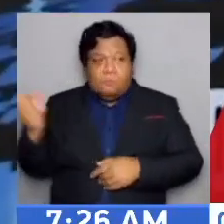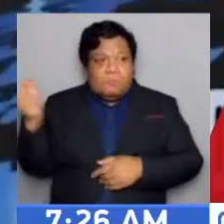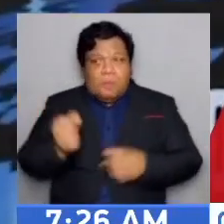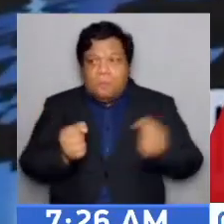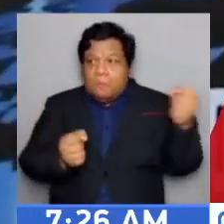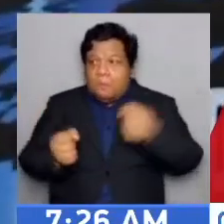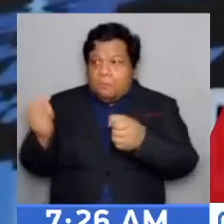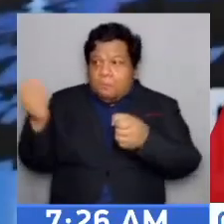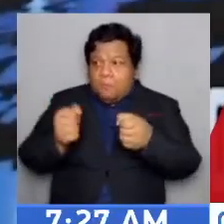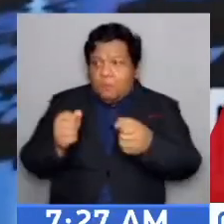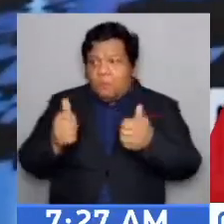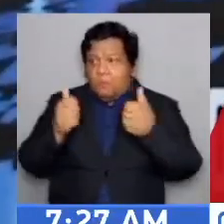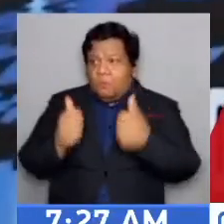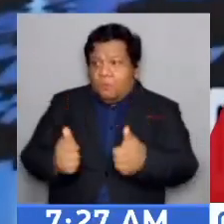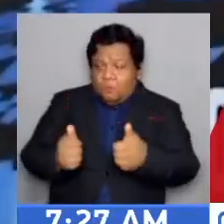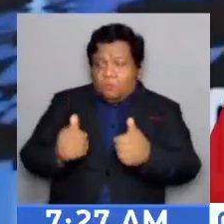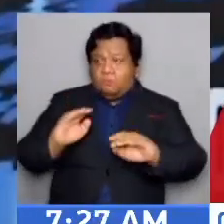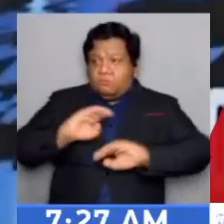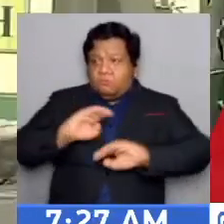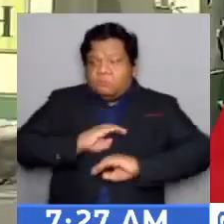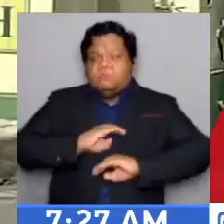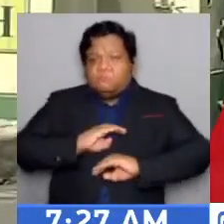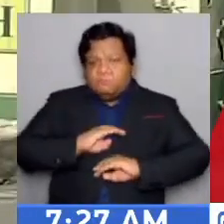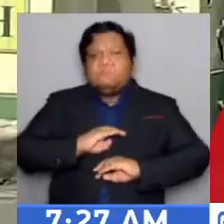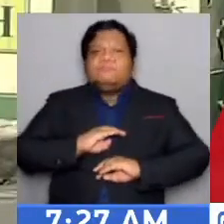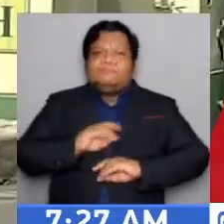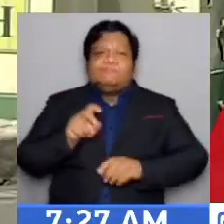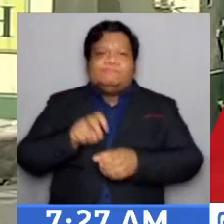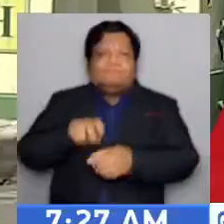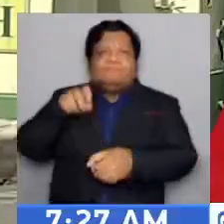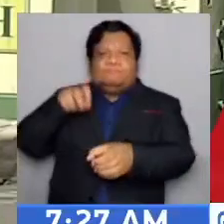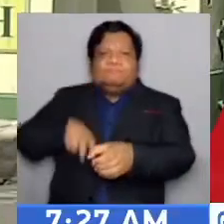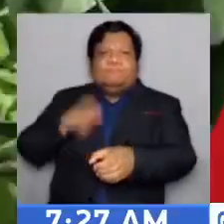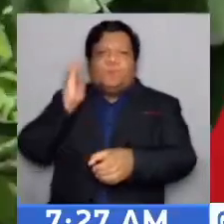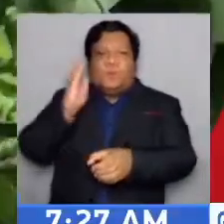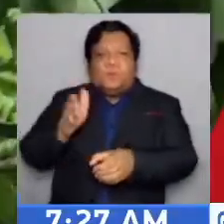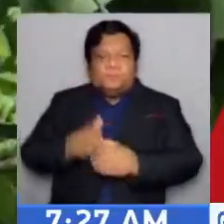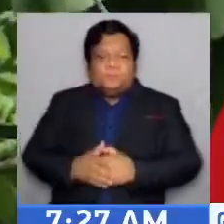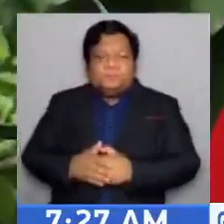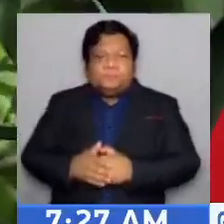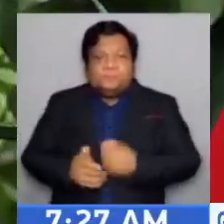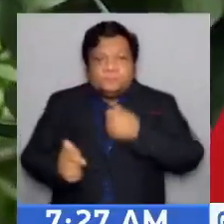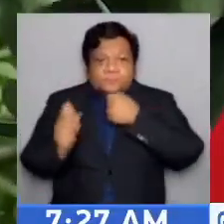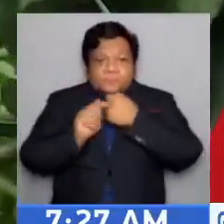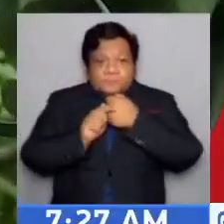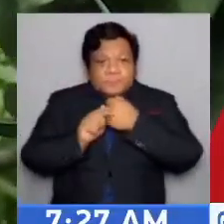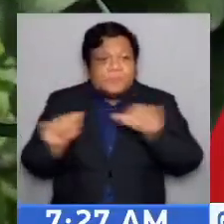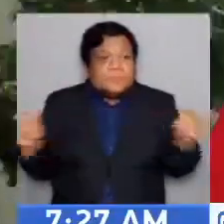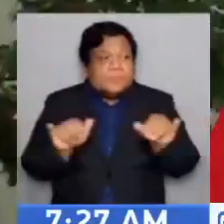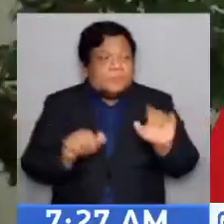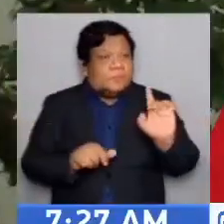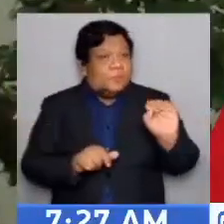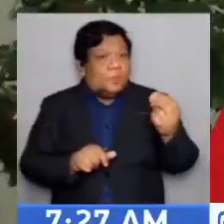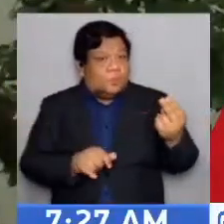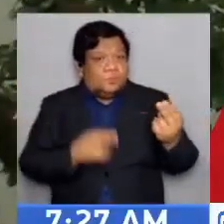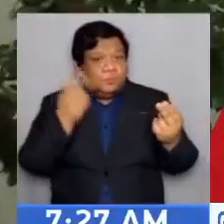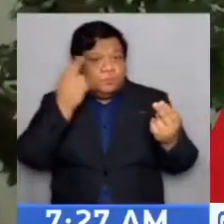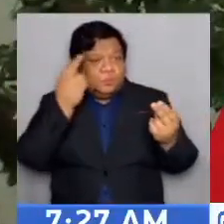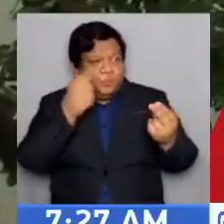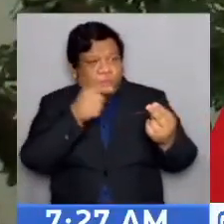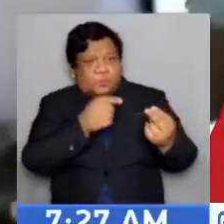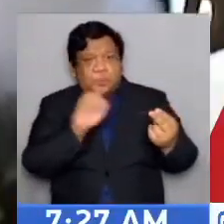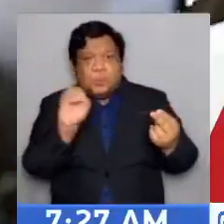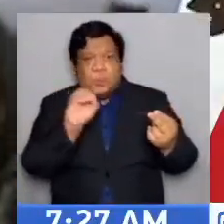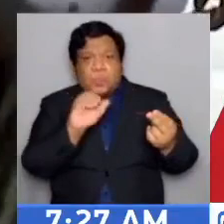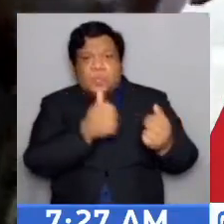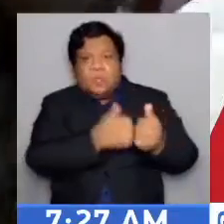already been made, then saka ako bibitaw. Ganito rin ang kanyang dahilan kung bakit hanggang ngayon hindi pa siya nagtatalaga ng kalihim sa Department of